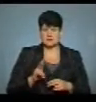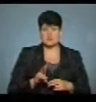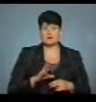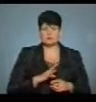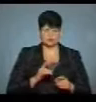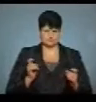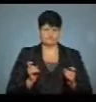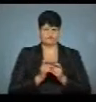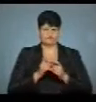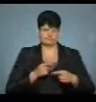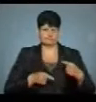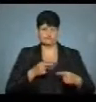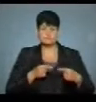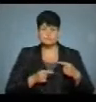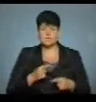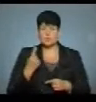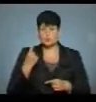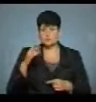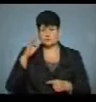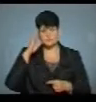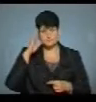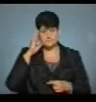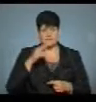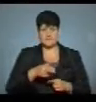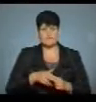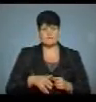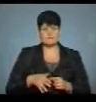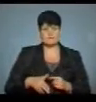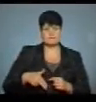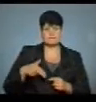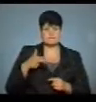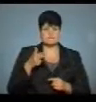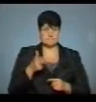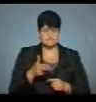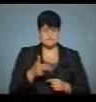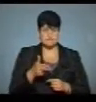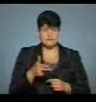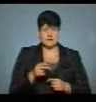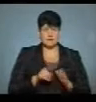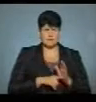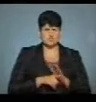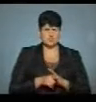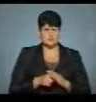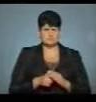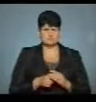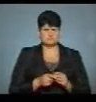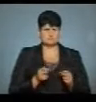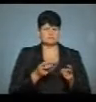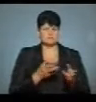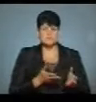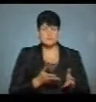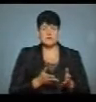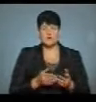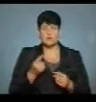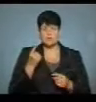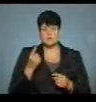словесний конфлікт, після чого один із пасажирів витягнув із сумки предмет, схожий на пістолет, та почав ним погрожувати. У результаті чого